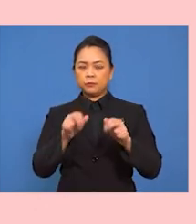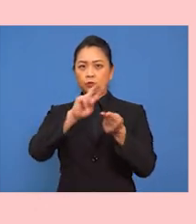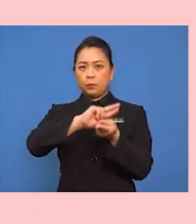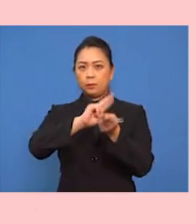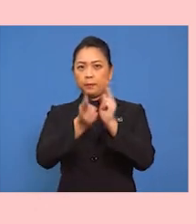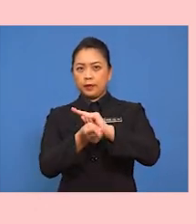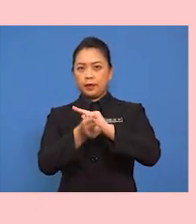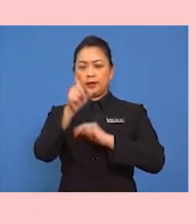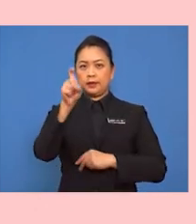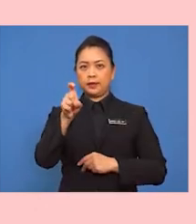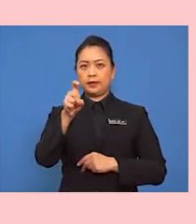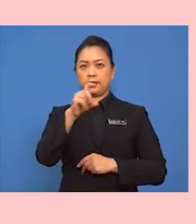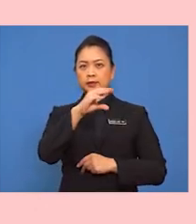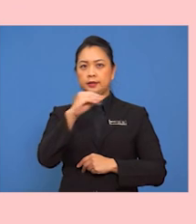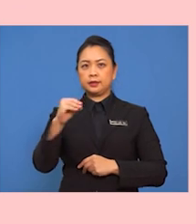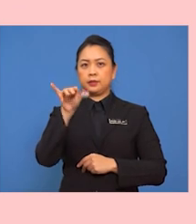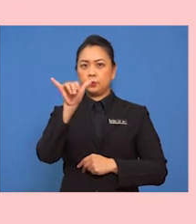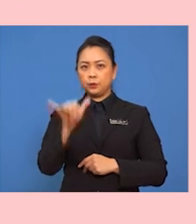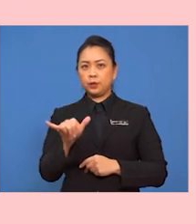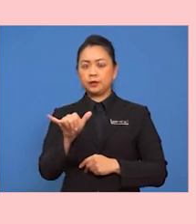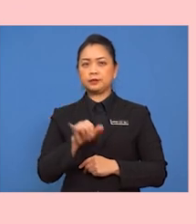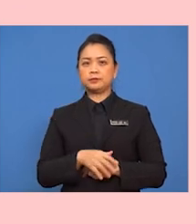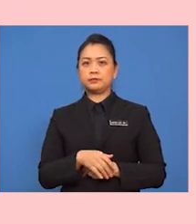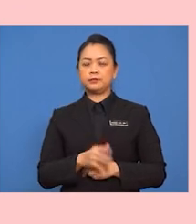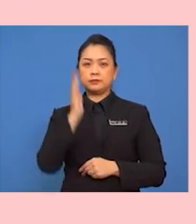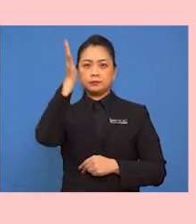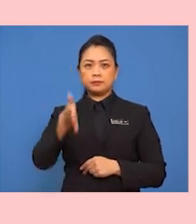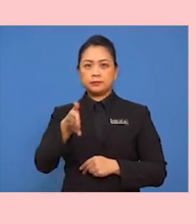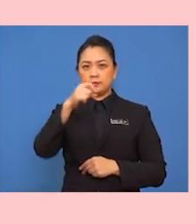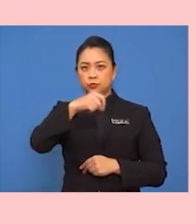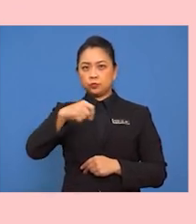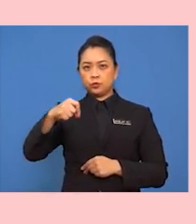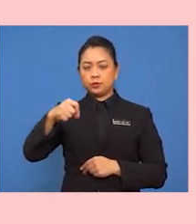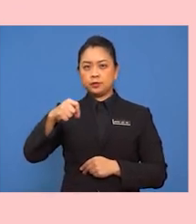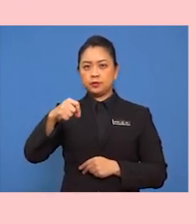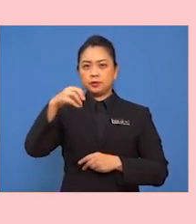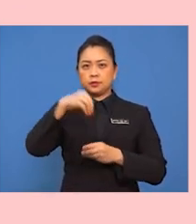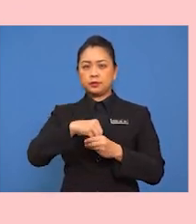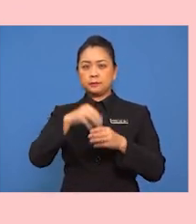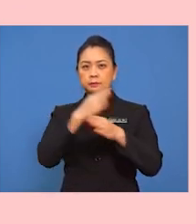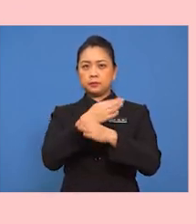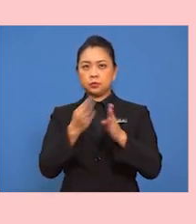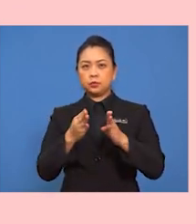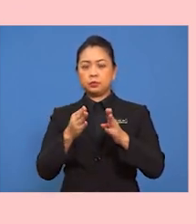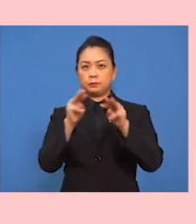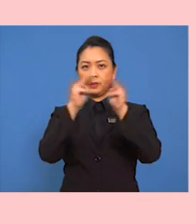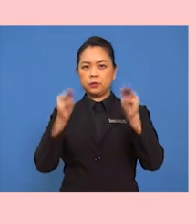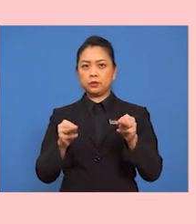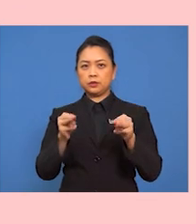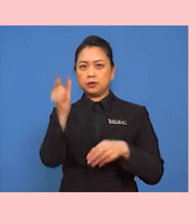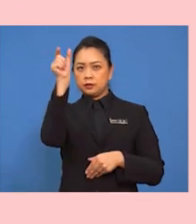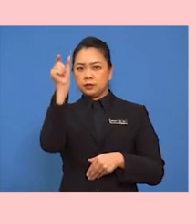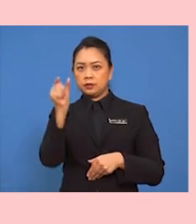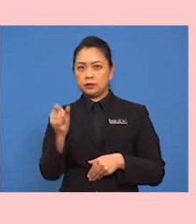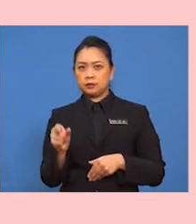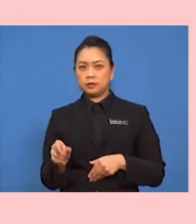X dan pemboleh ubah Y akan ditulis dalam bentuk matriks lajo di